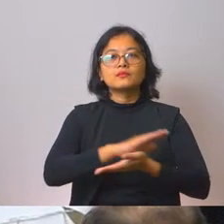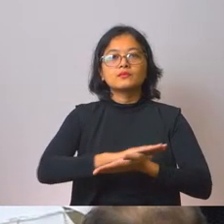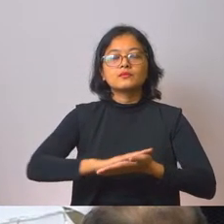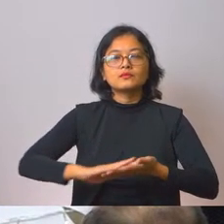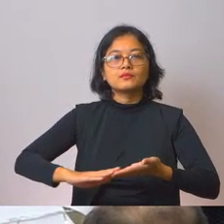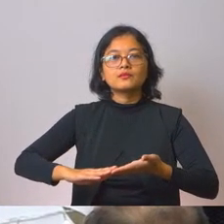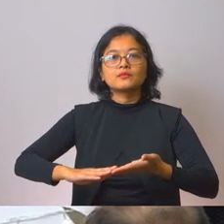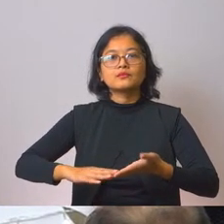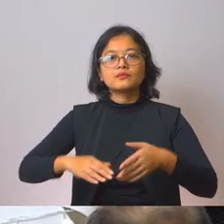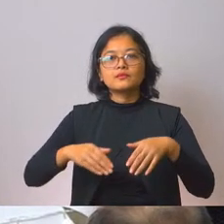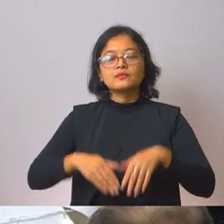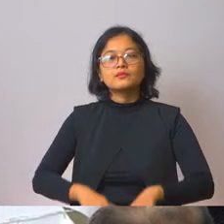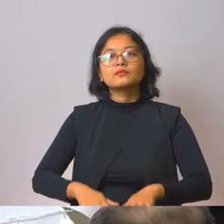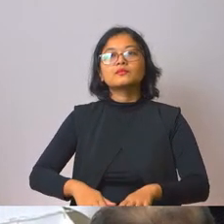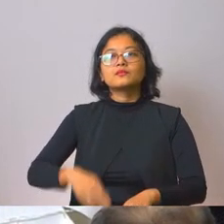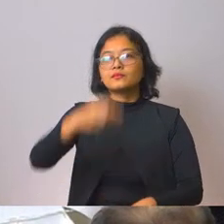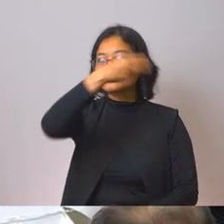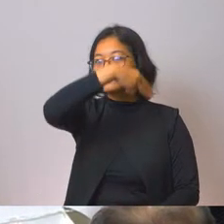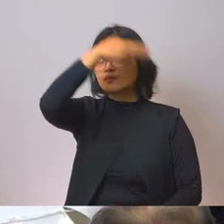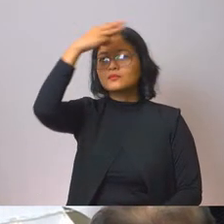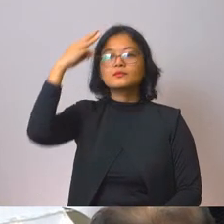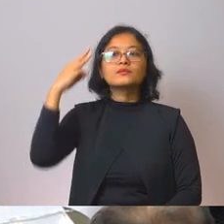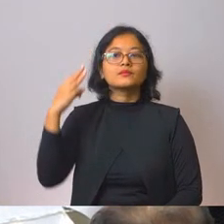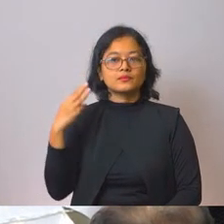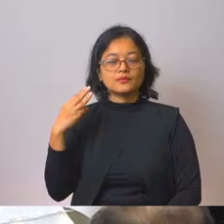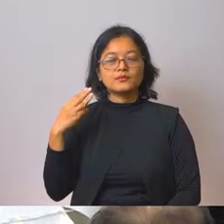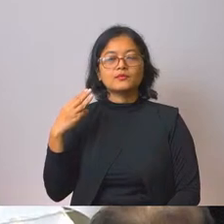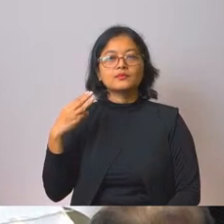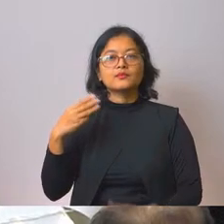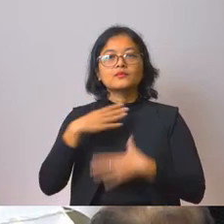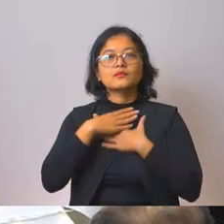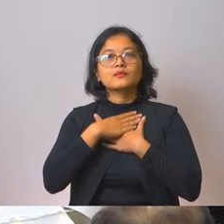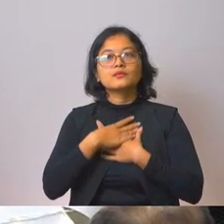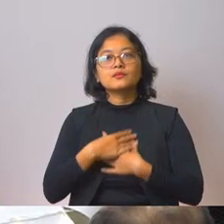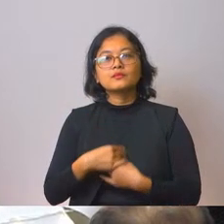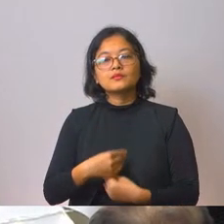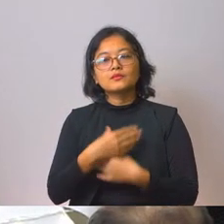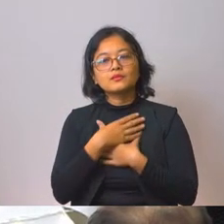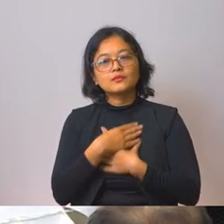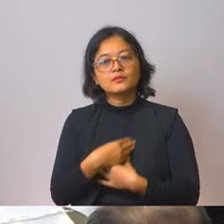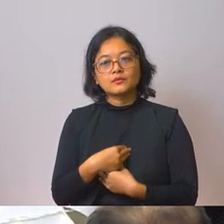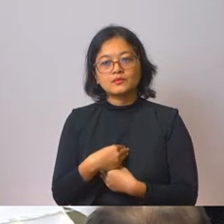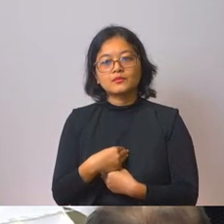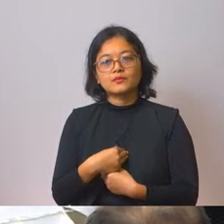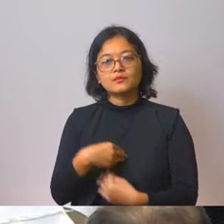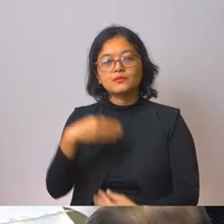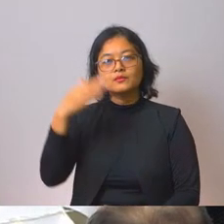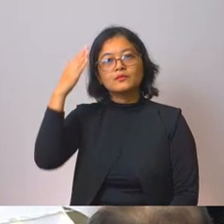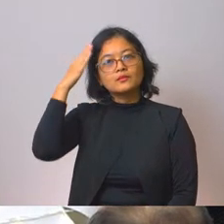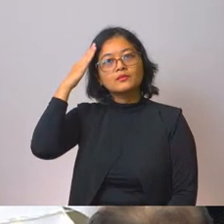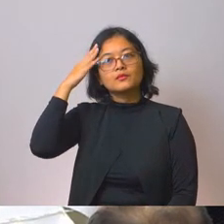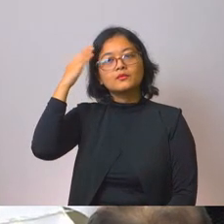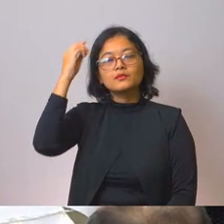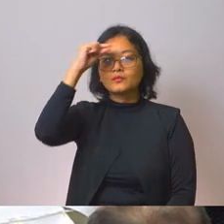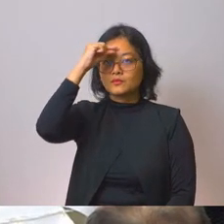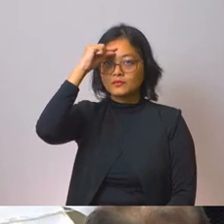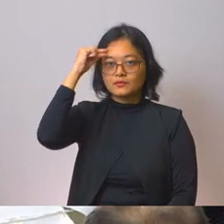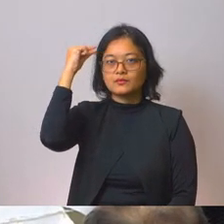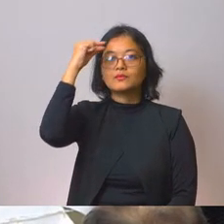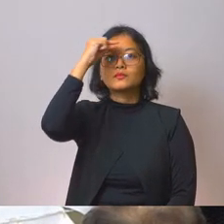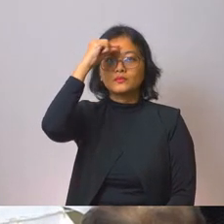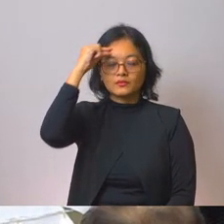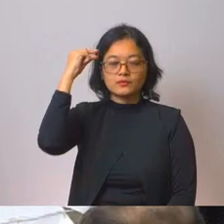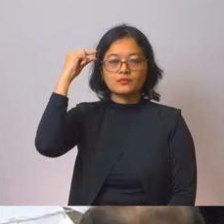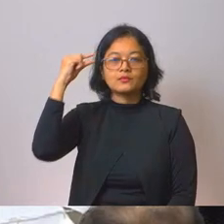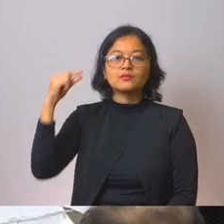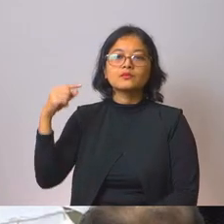dari Roh Kudus, lahir dari anak dara Maria, yang menderita sengsara di bawah pemerintahan